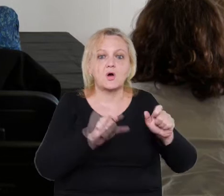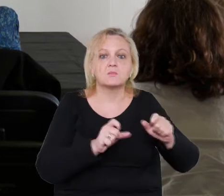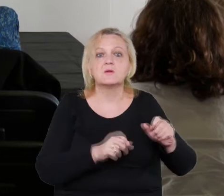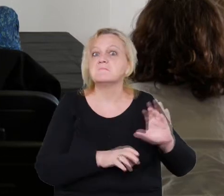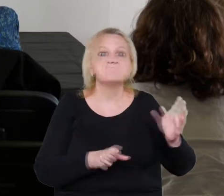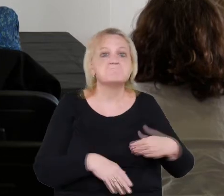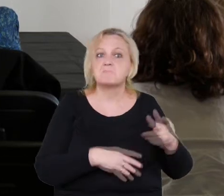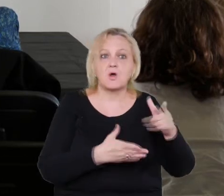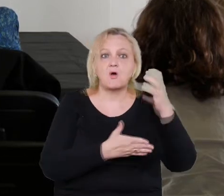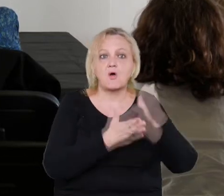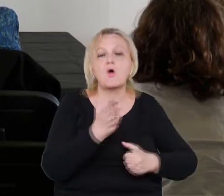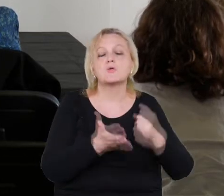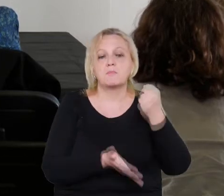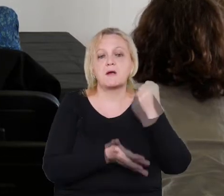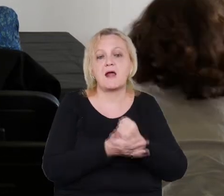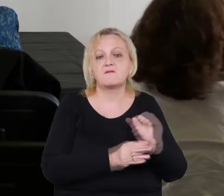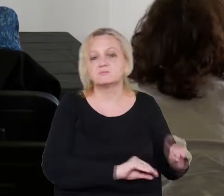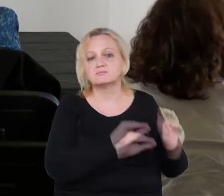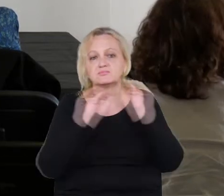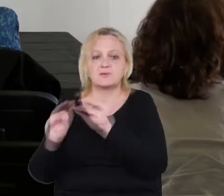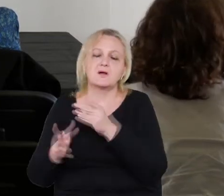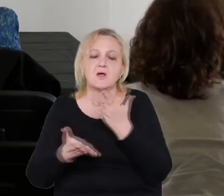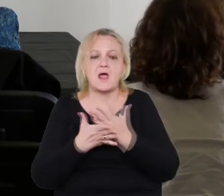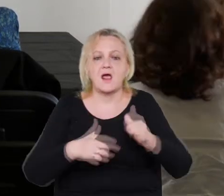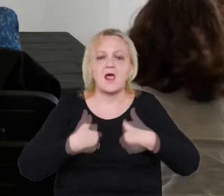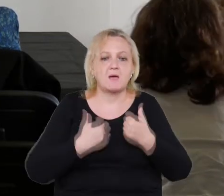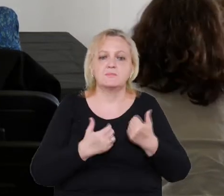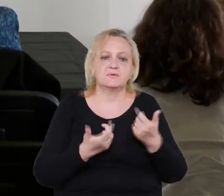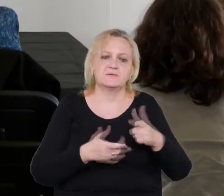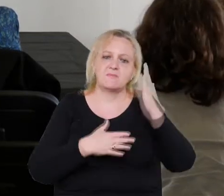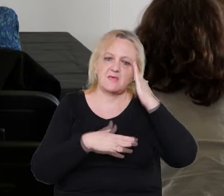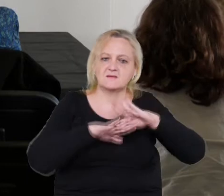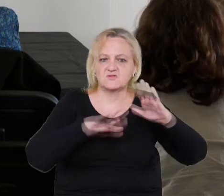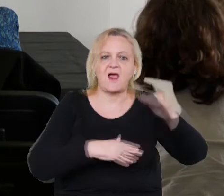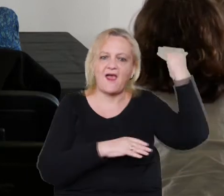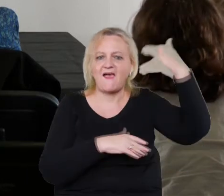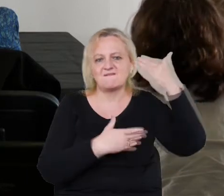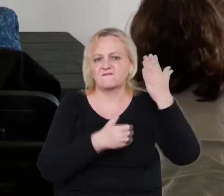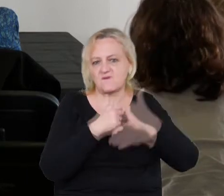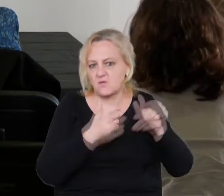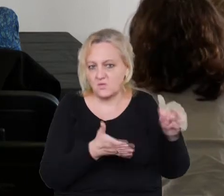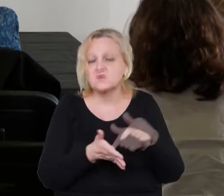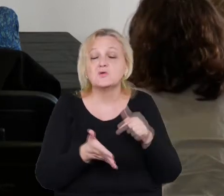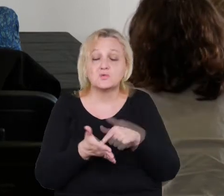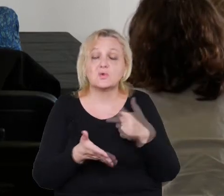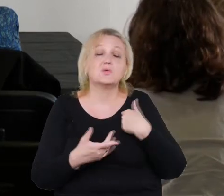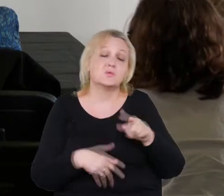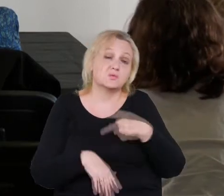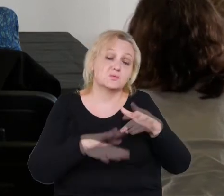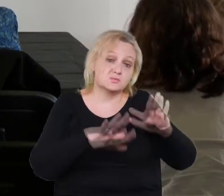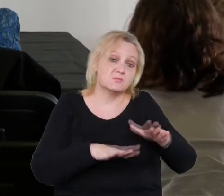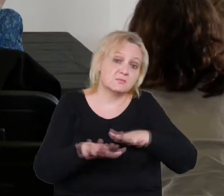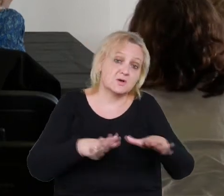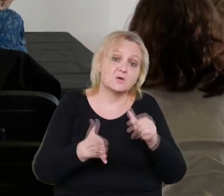ewakuowane i korzystaj to prawo do ewakuacji jeżeli Jeżeli się uda natomiast jest sporo dziennikarzy którzy faktycznie zdecydowało się trochę pozostać dłużej na